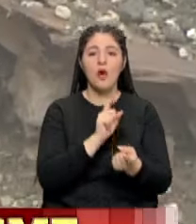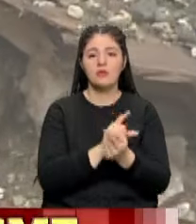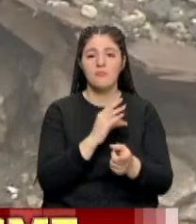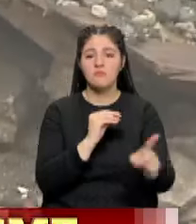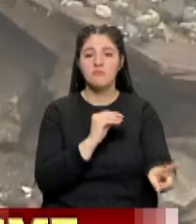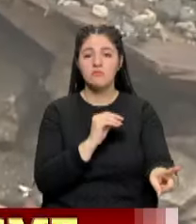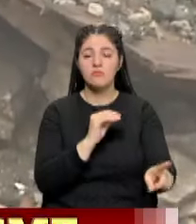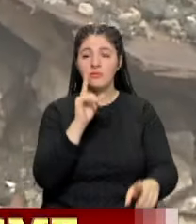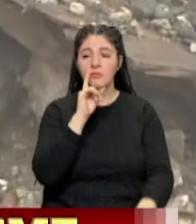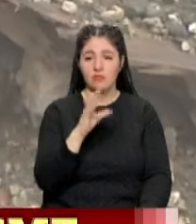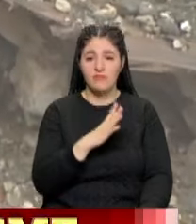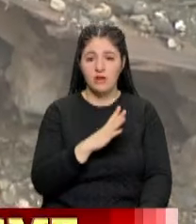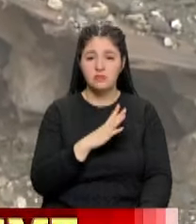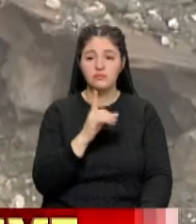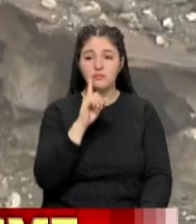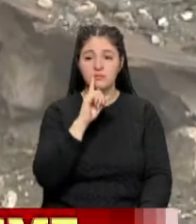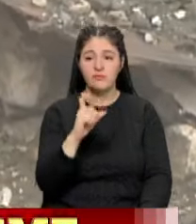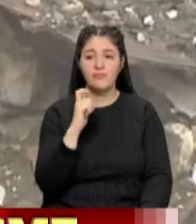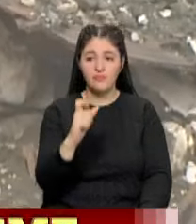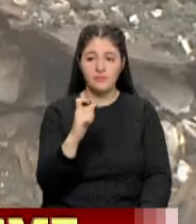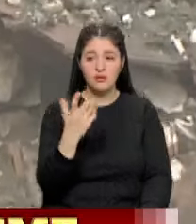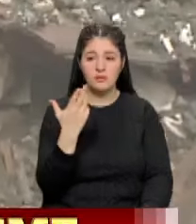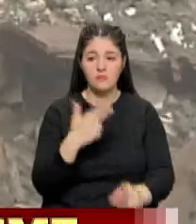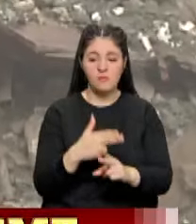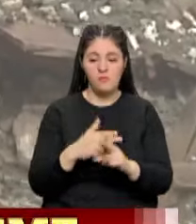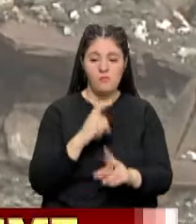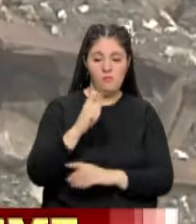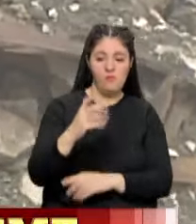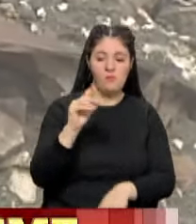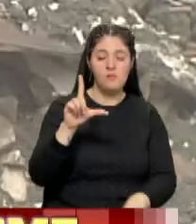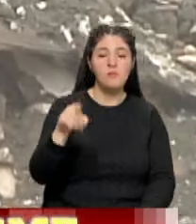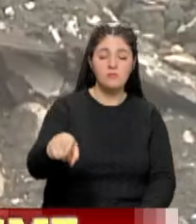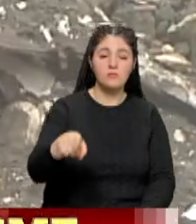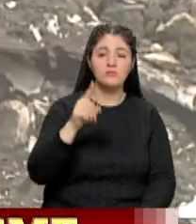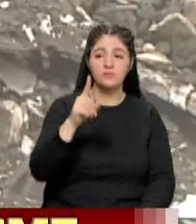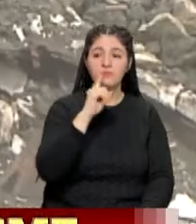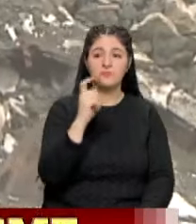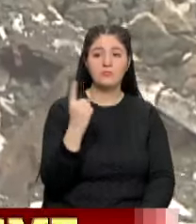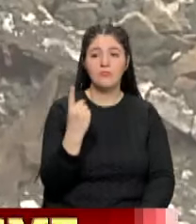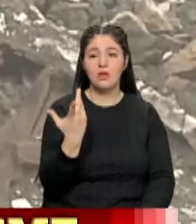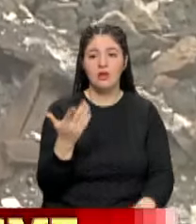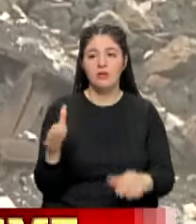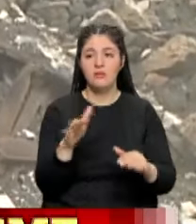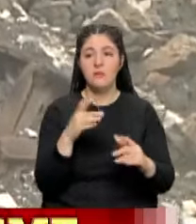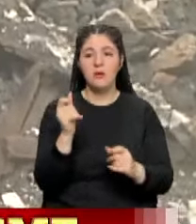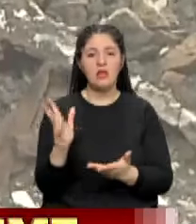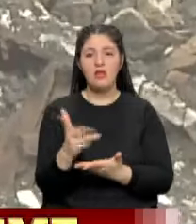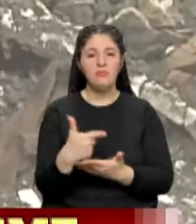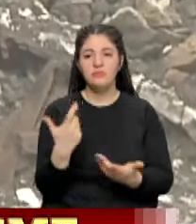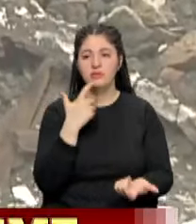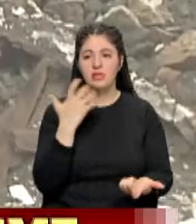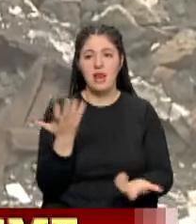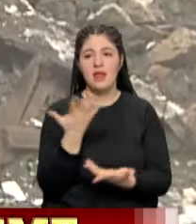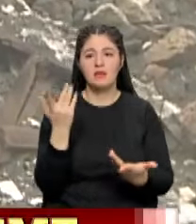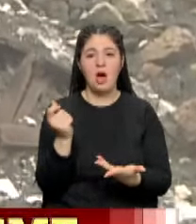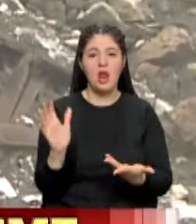olacaklar. Sorular var. Ve bu soruların da yanıtlarının bir an önce verilmesi gerekiyor. O sorulardan bir tanesi, deprem parası toplandı